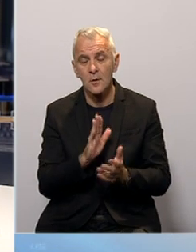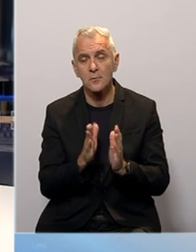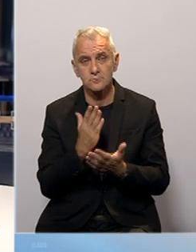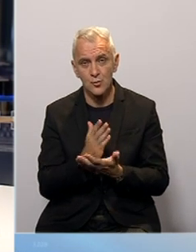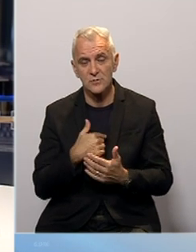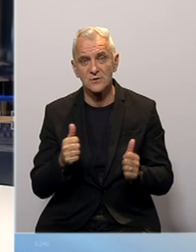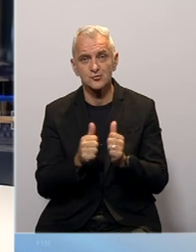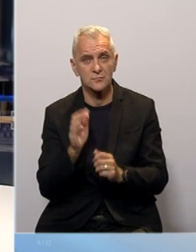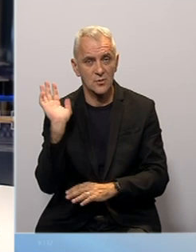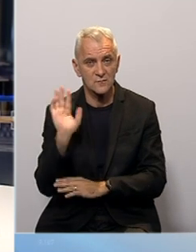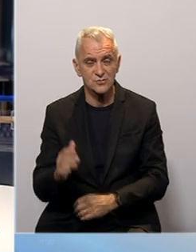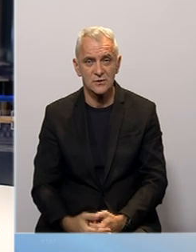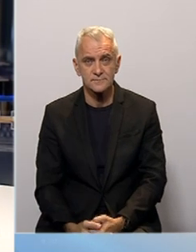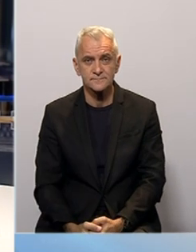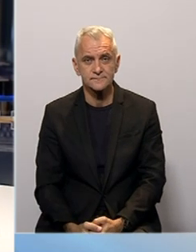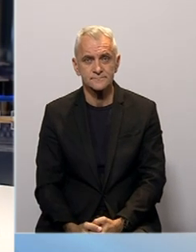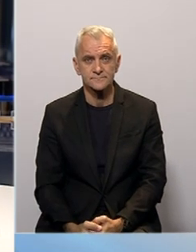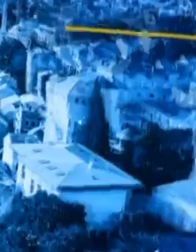nas.